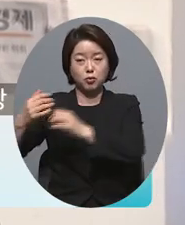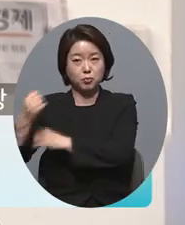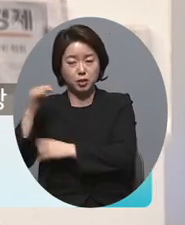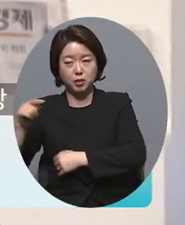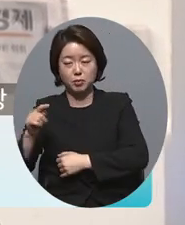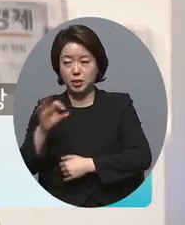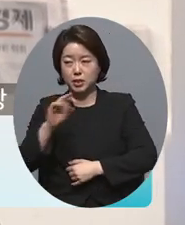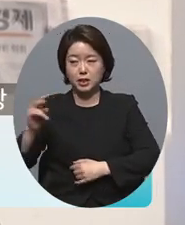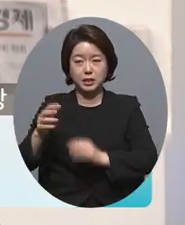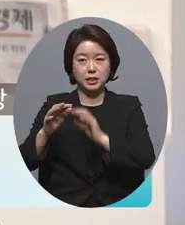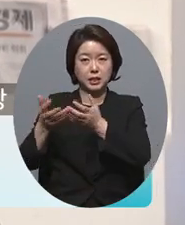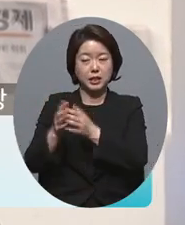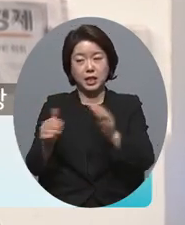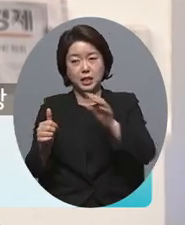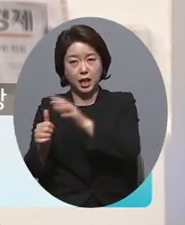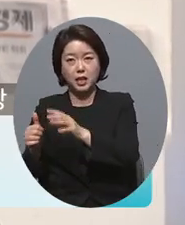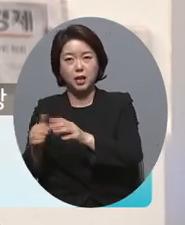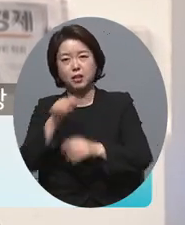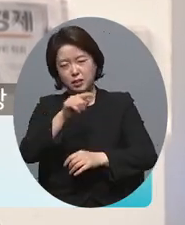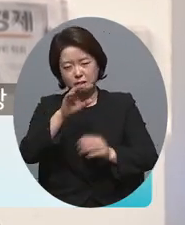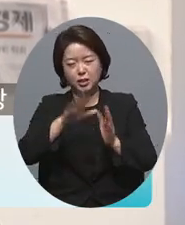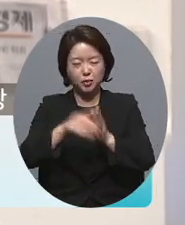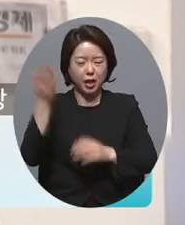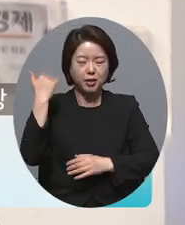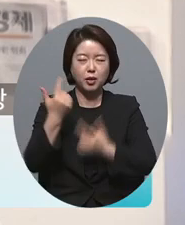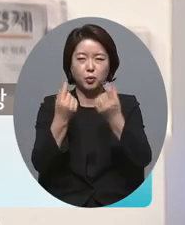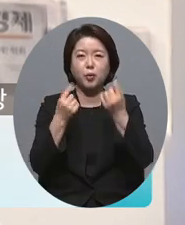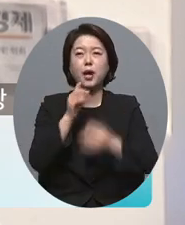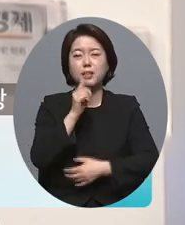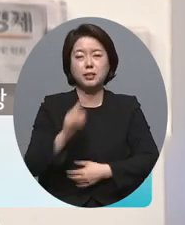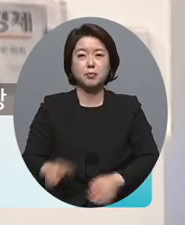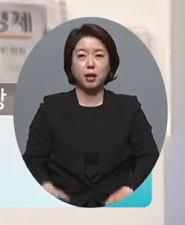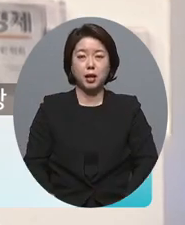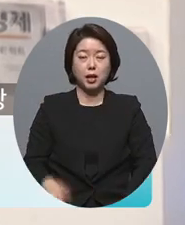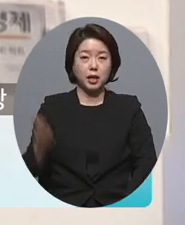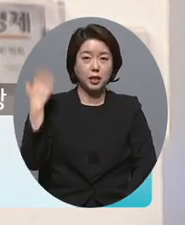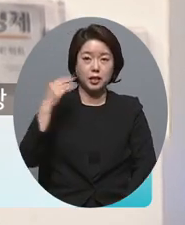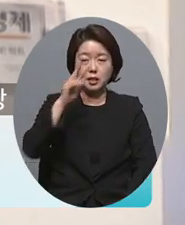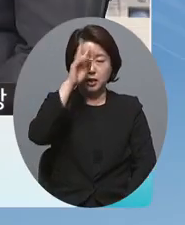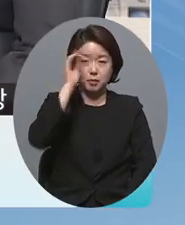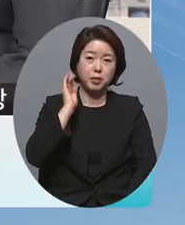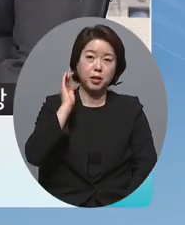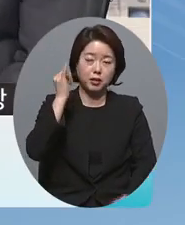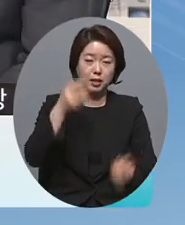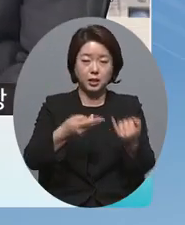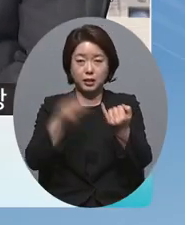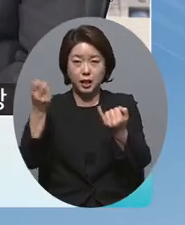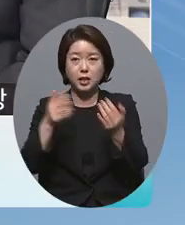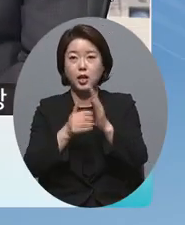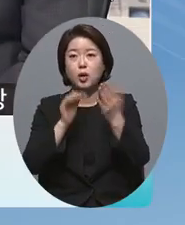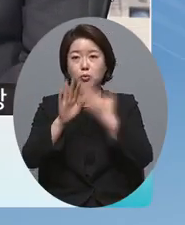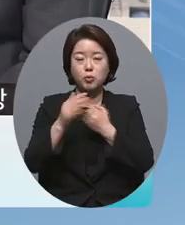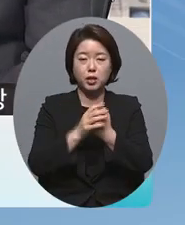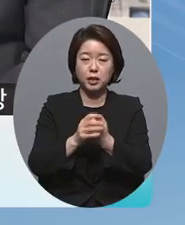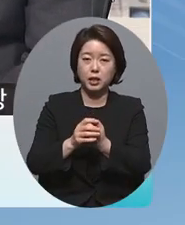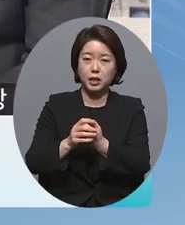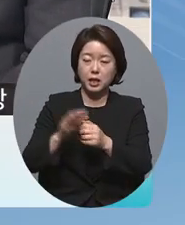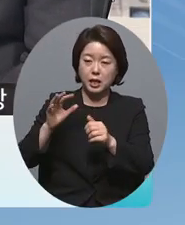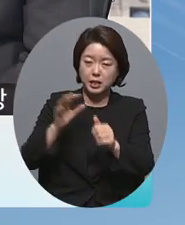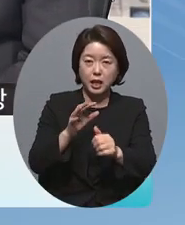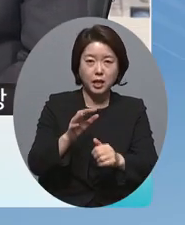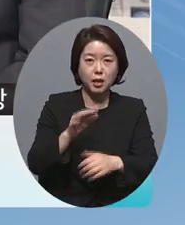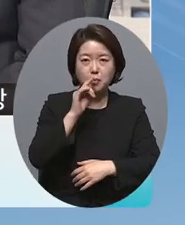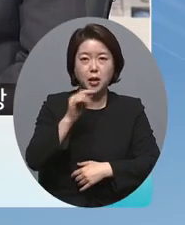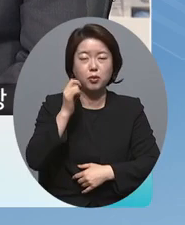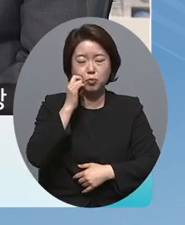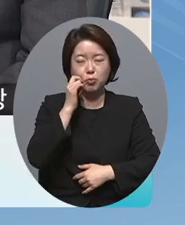야당 탄압이라고 뭐 얘기를 했고요. 근데 그때는 이제 박근혜 전 대통령에 대한 탄핵 이후기 때문에 사실 탄압이라는 얘기도 제대로